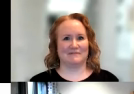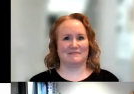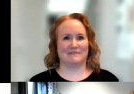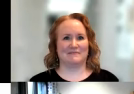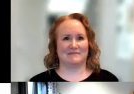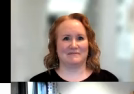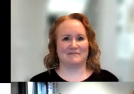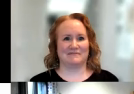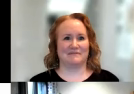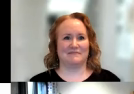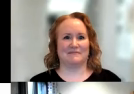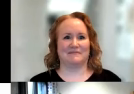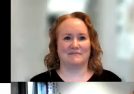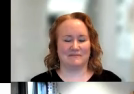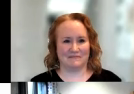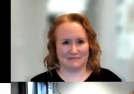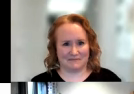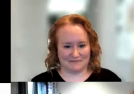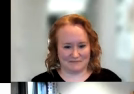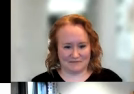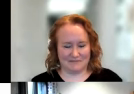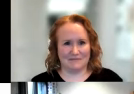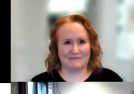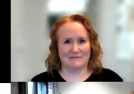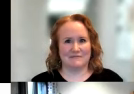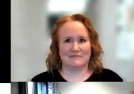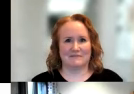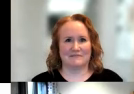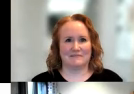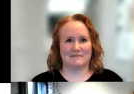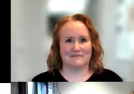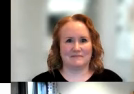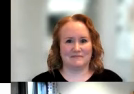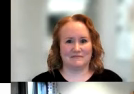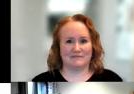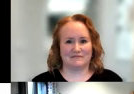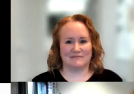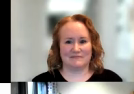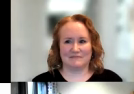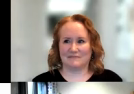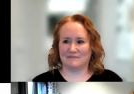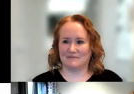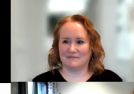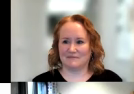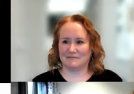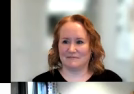Som mange her kjenner til, så tilgjengelighetserklæring et nytt krav som følge av EUs webdirektiv.